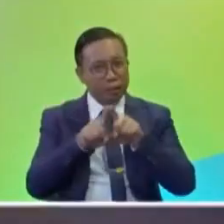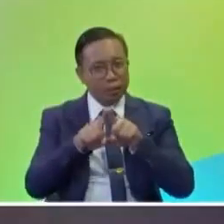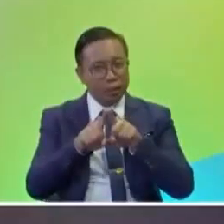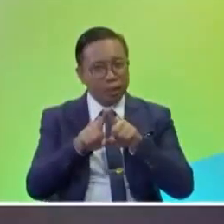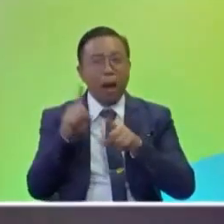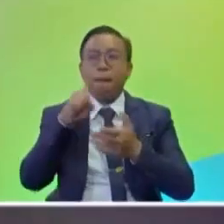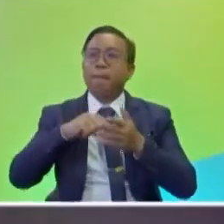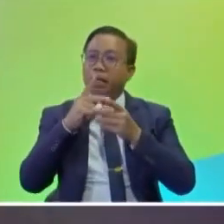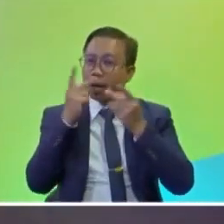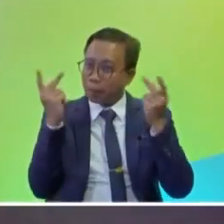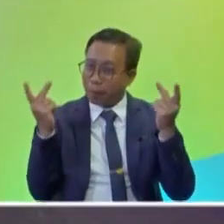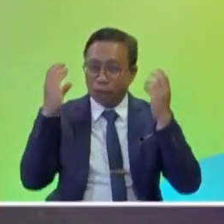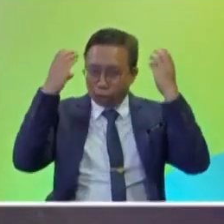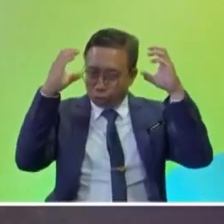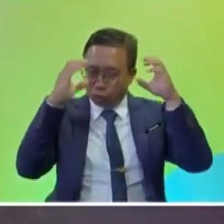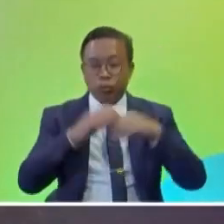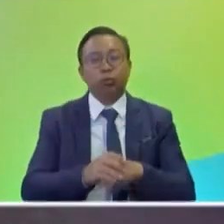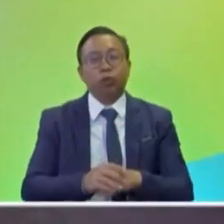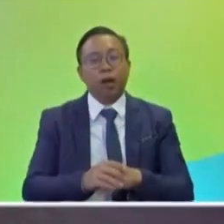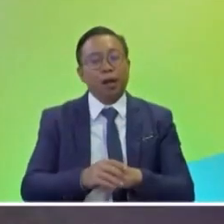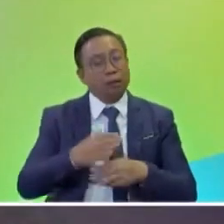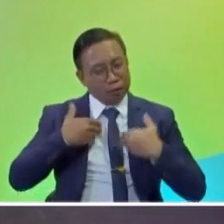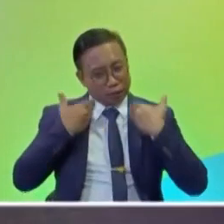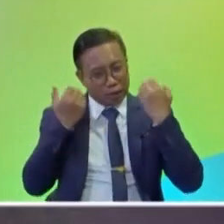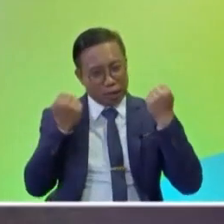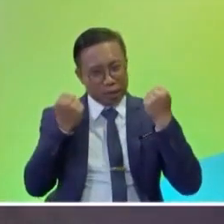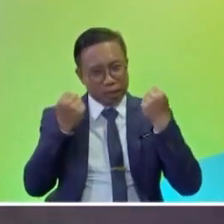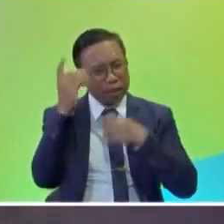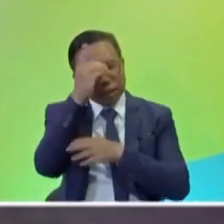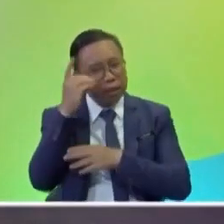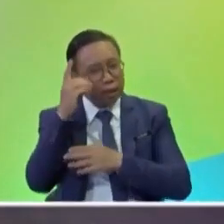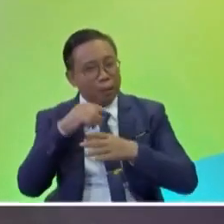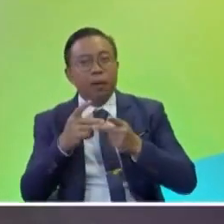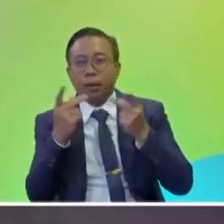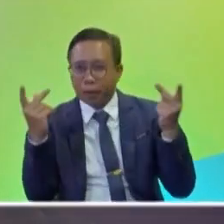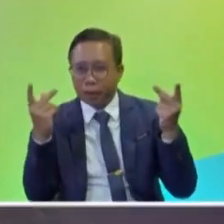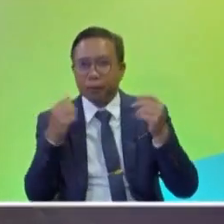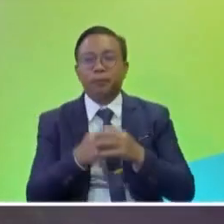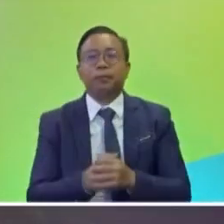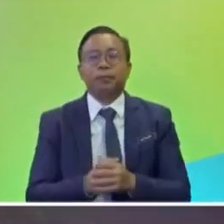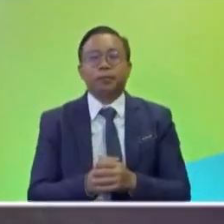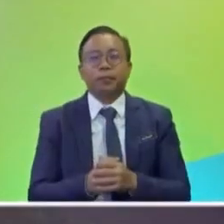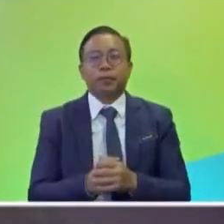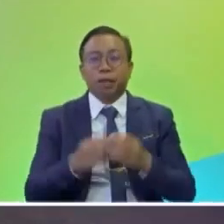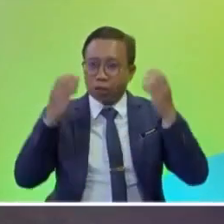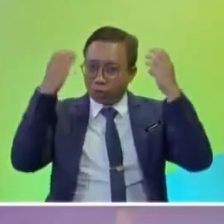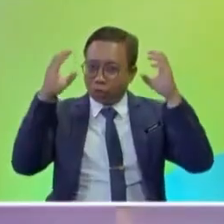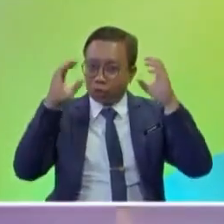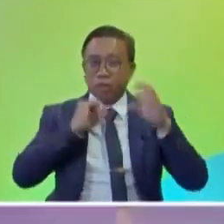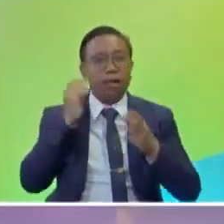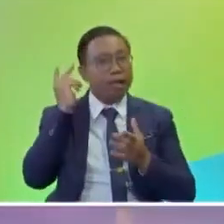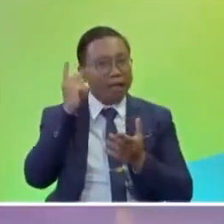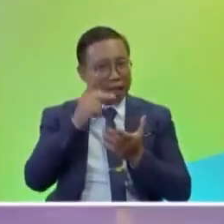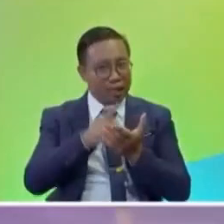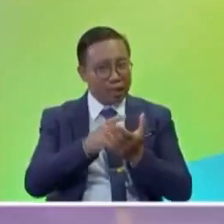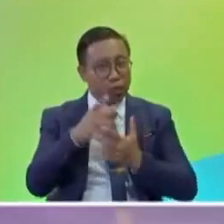Cikgu? Alhamdulillah, sihat. Apa khabar Din? Sihat juga Cikgu, Alhamdulillah. Cikgu, kita kenalkan juga